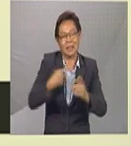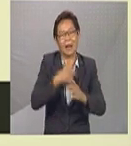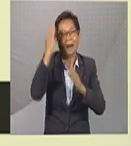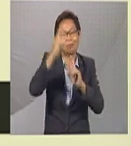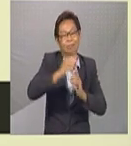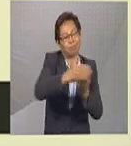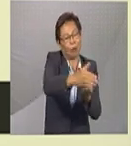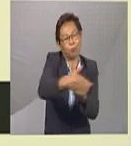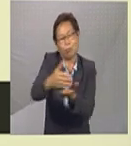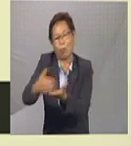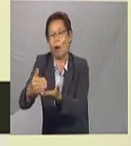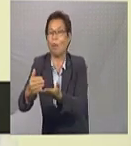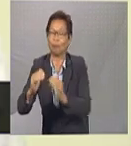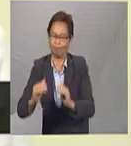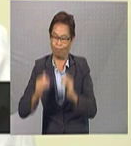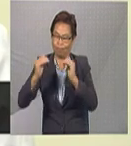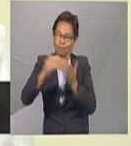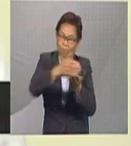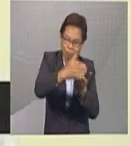kita akan edarkan secara berperingkat.